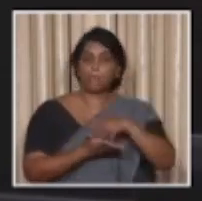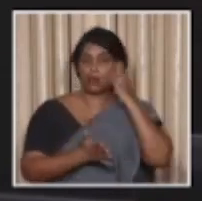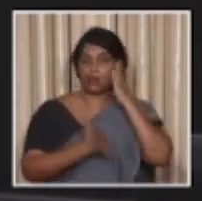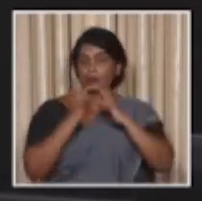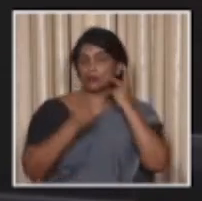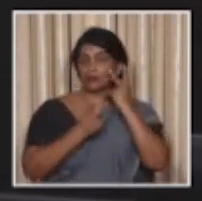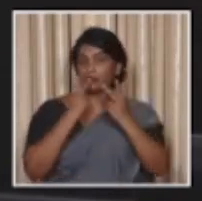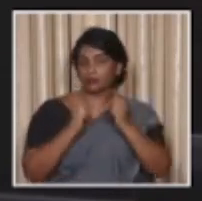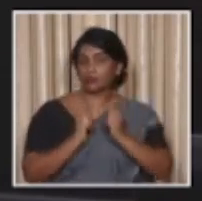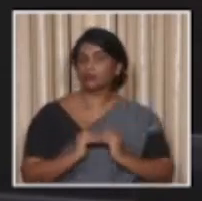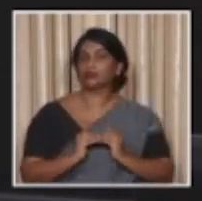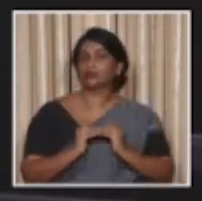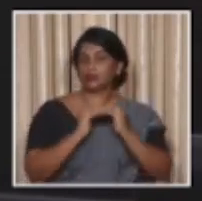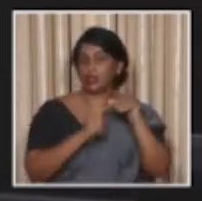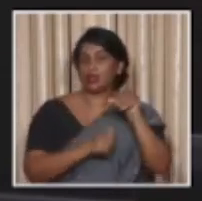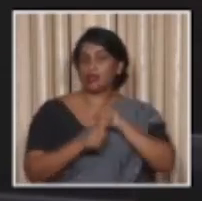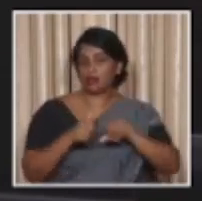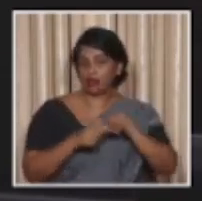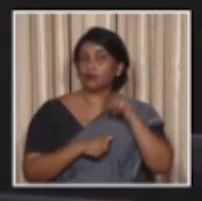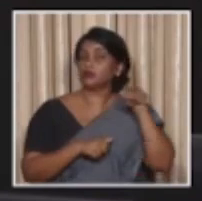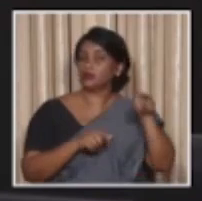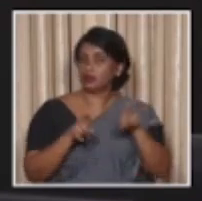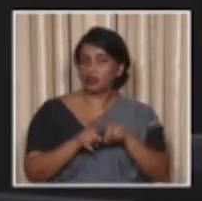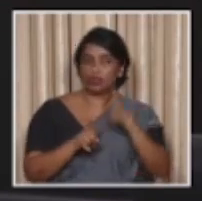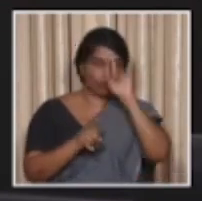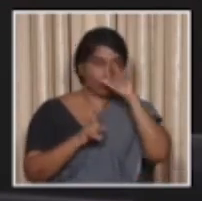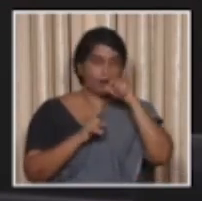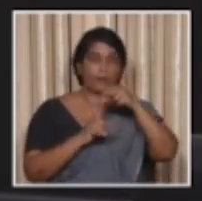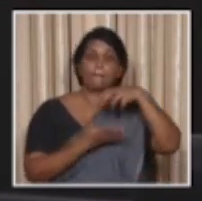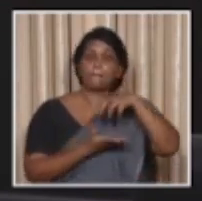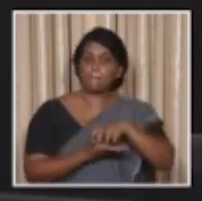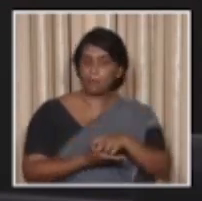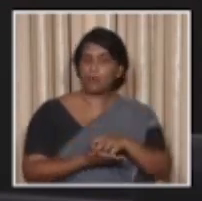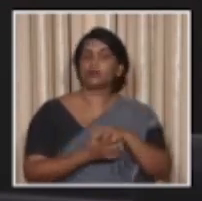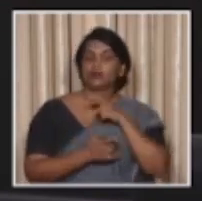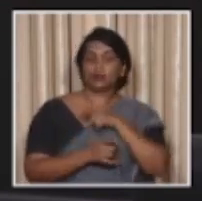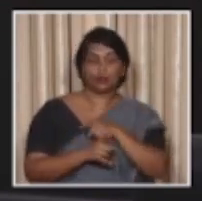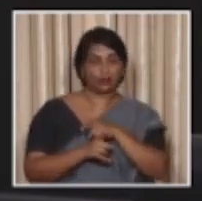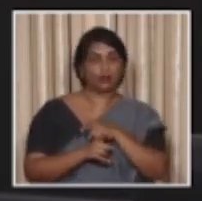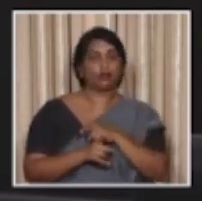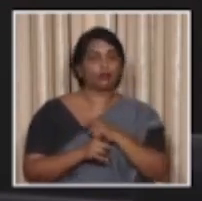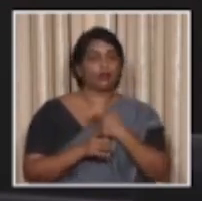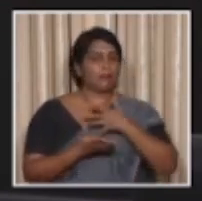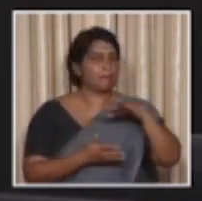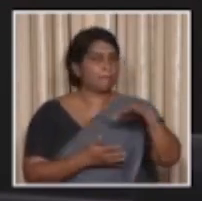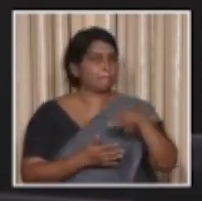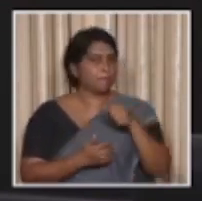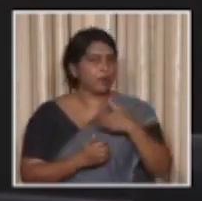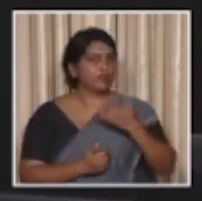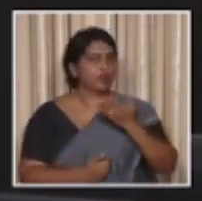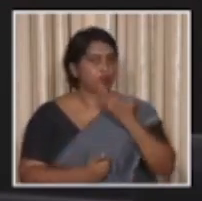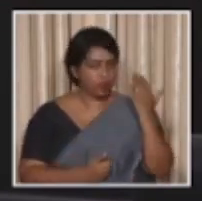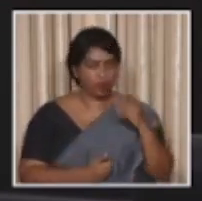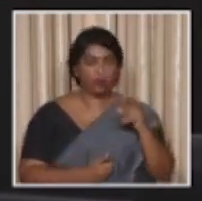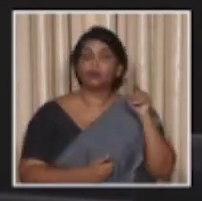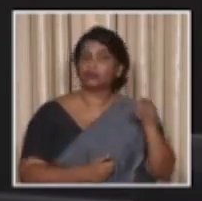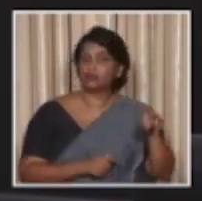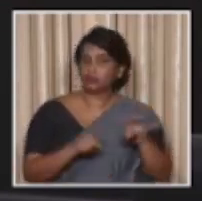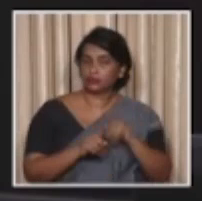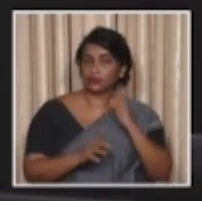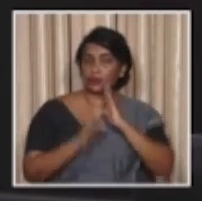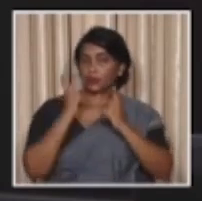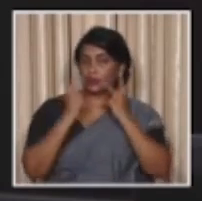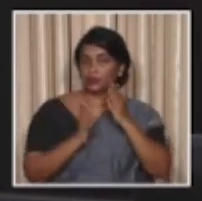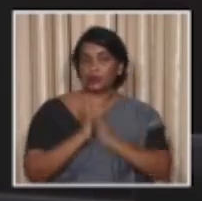කරන ක්‍රියාත්මක කරන ආයතනය. ඒ නිසා වයඹ සංවර්ධන අධිකාරිය පළාත් සභාවේ මේකට භාවිතා කරන්න පුළුවන් කමක් තියෙනවා. ඒ නිසා අපේ